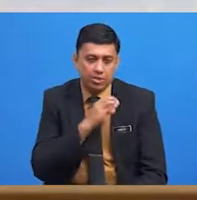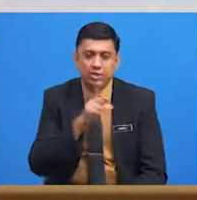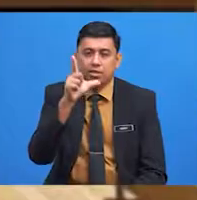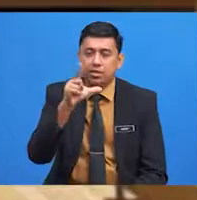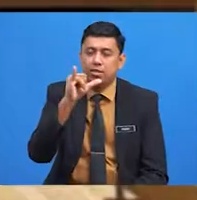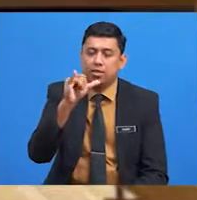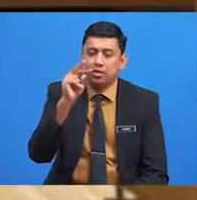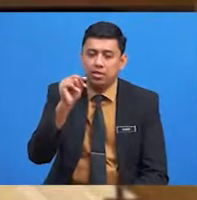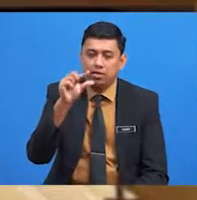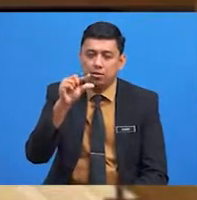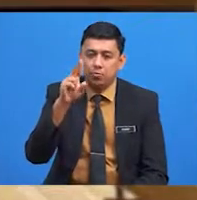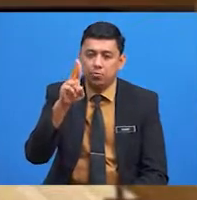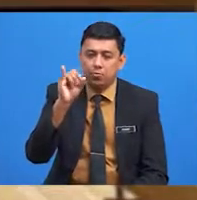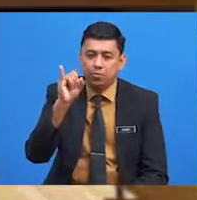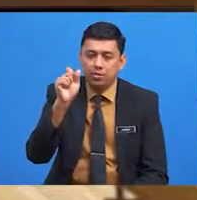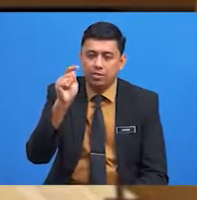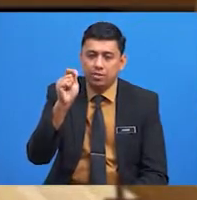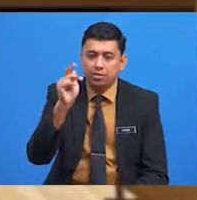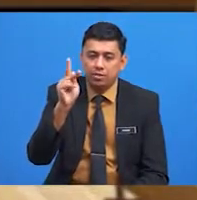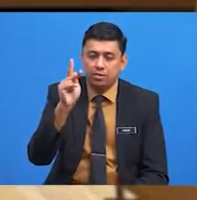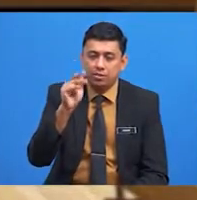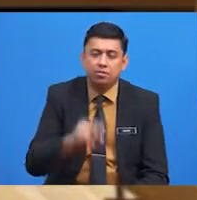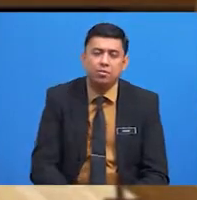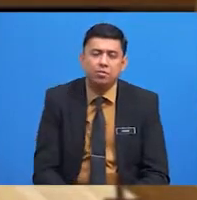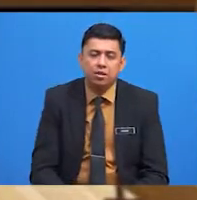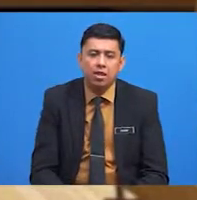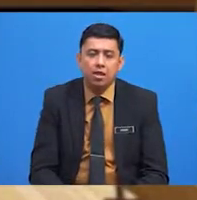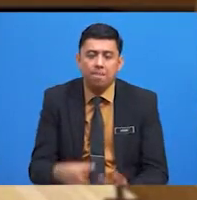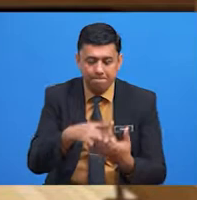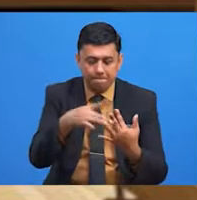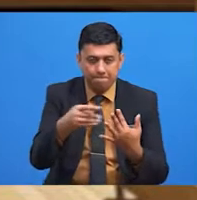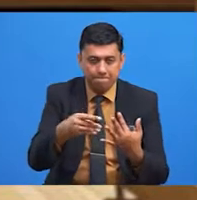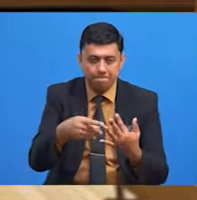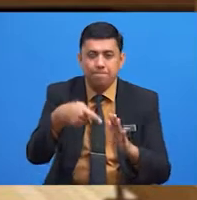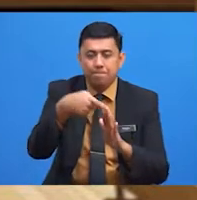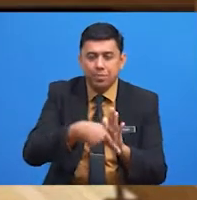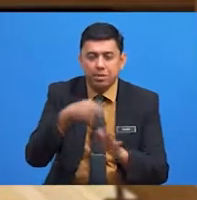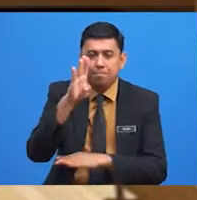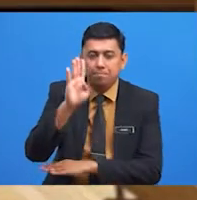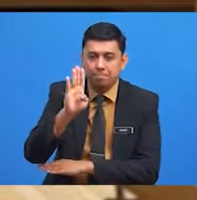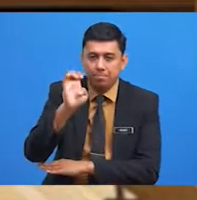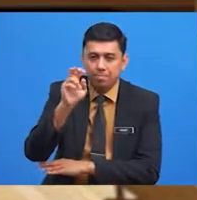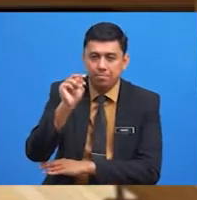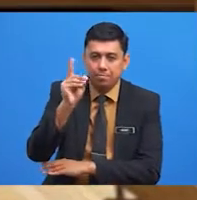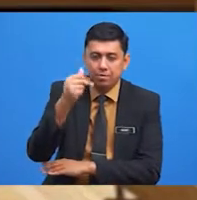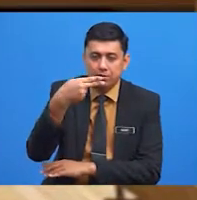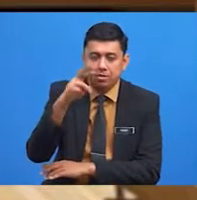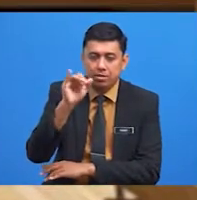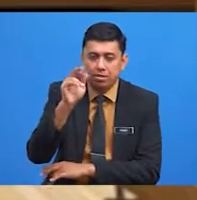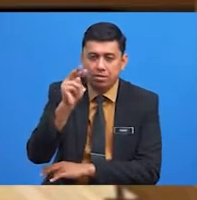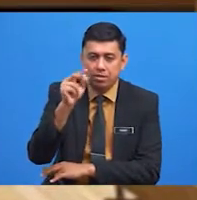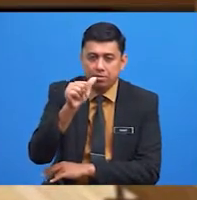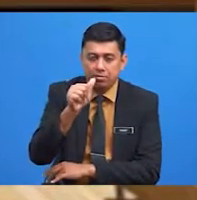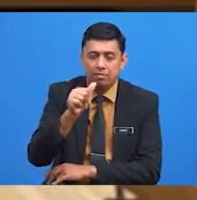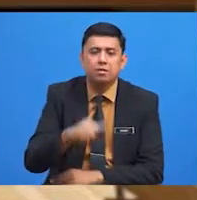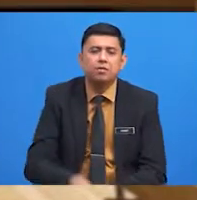linguistik. 1. Pemilihan perbendaharaan kata berdasarkan